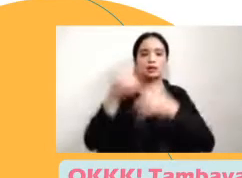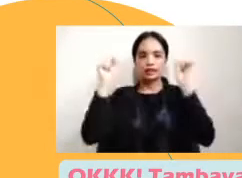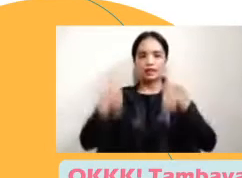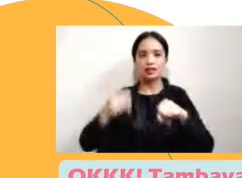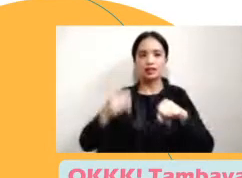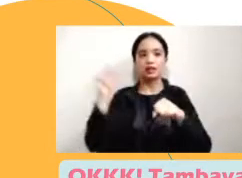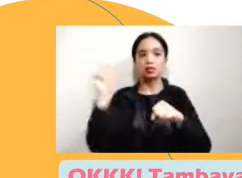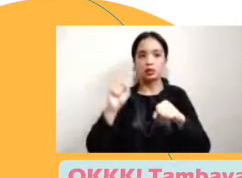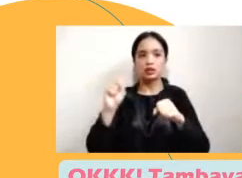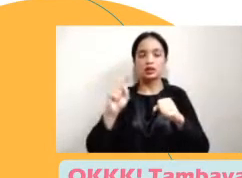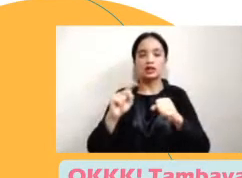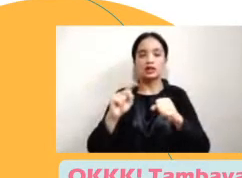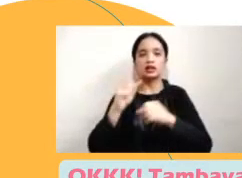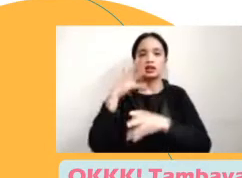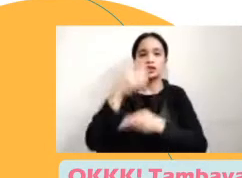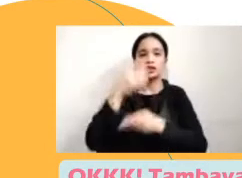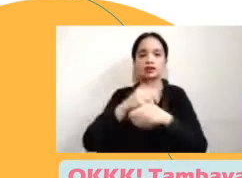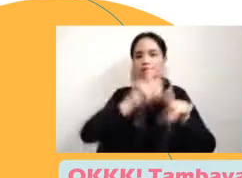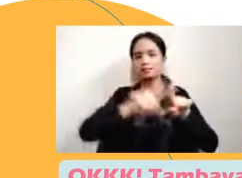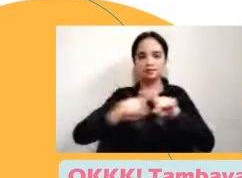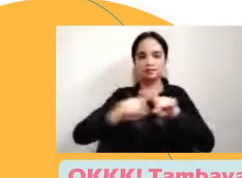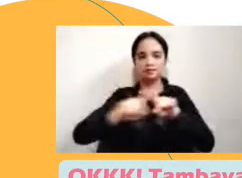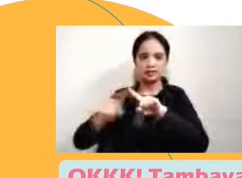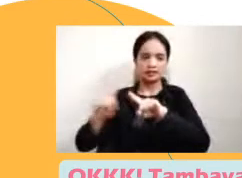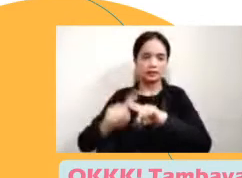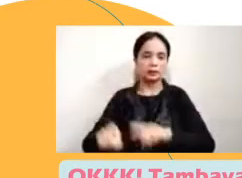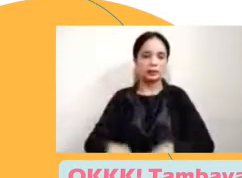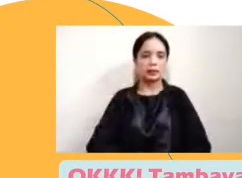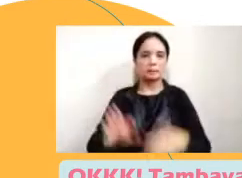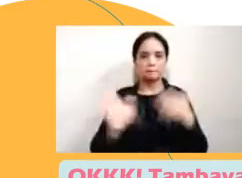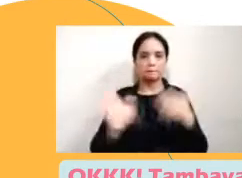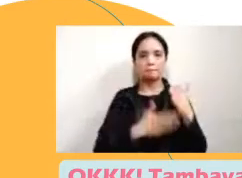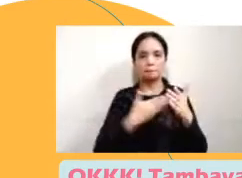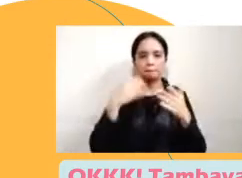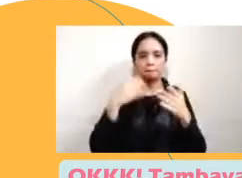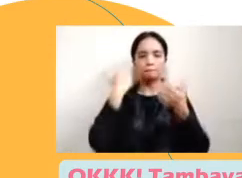unti-unting lagyan ng variation.